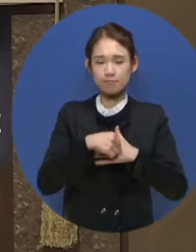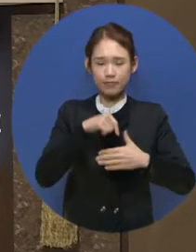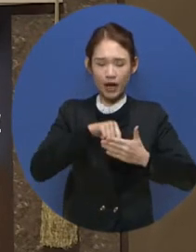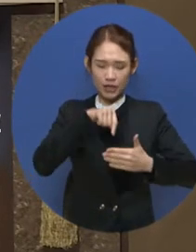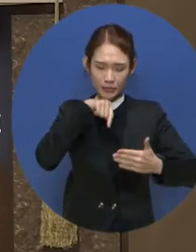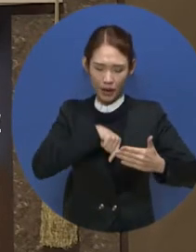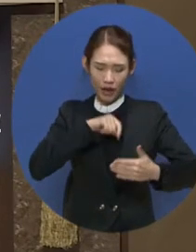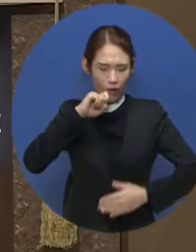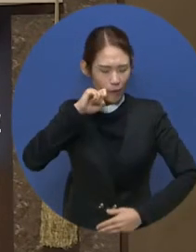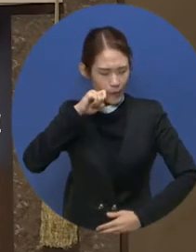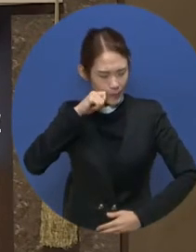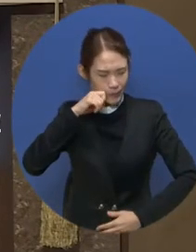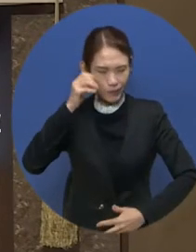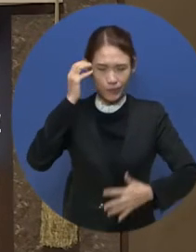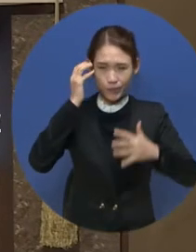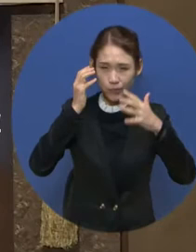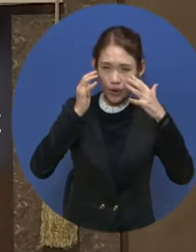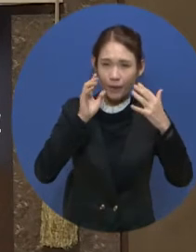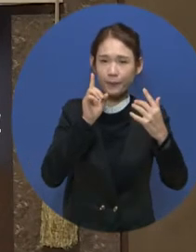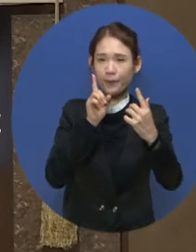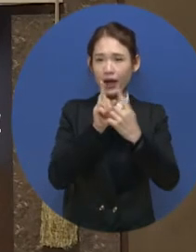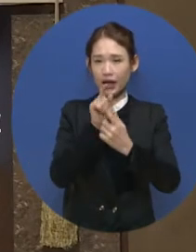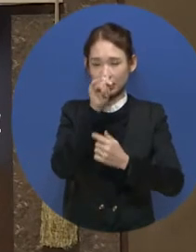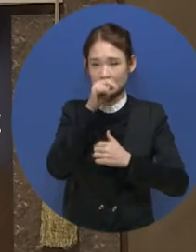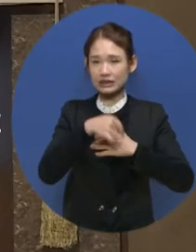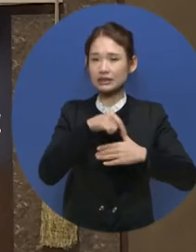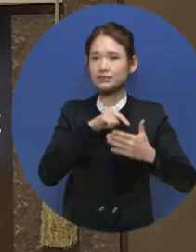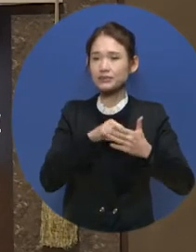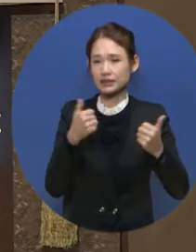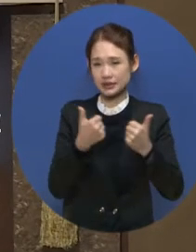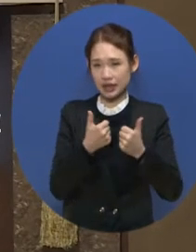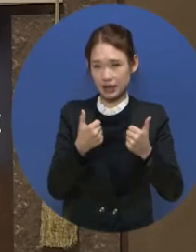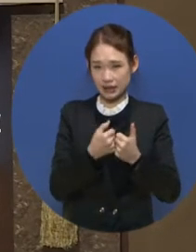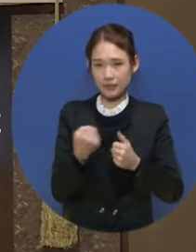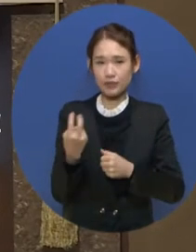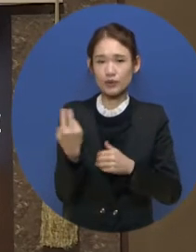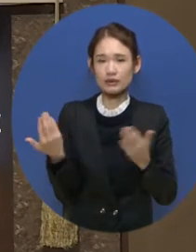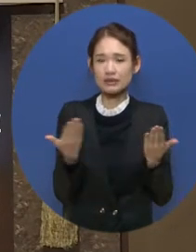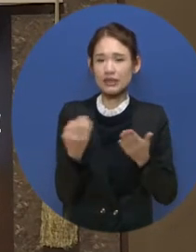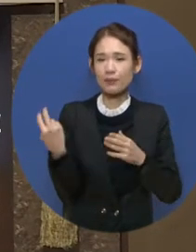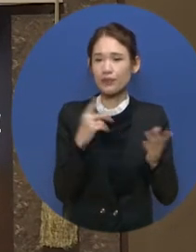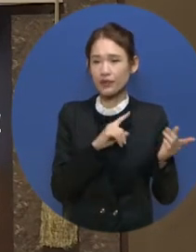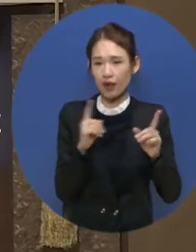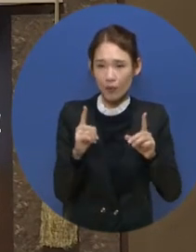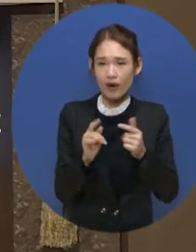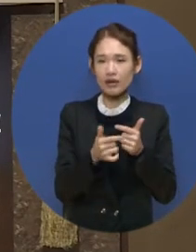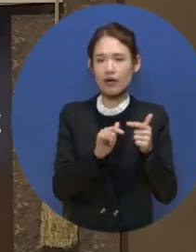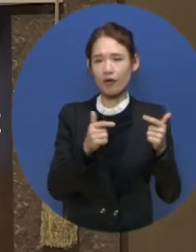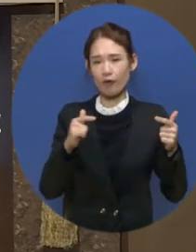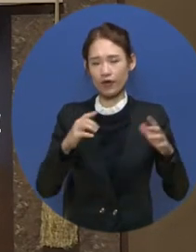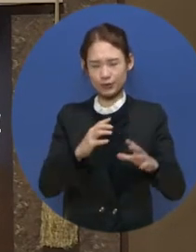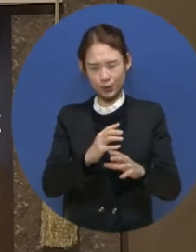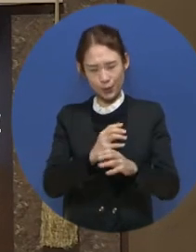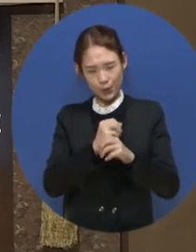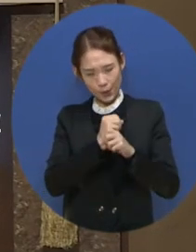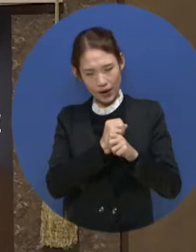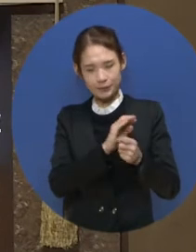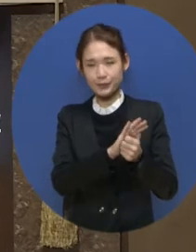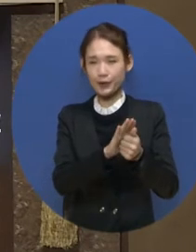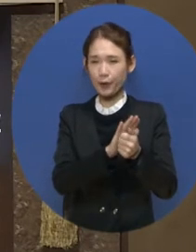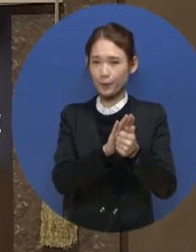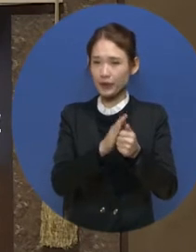어려움을 겪고 있는 분들을 위한 심리 상담 또 직업 재활 뭐 이런 것들을 종합적으로 서비스를